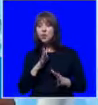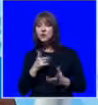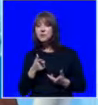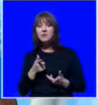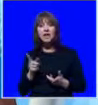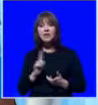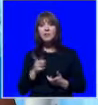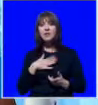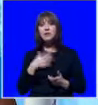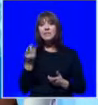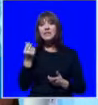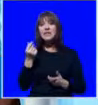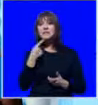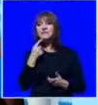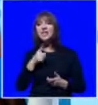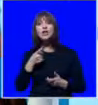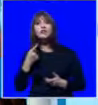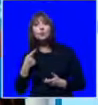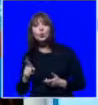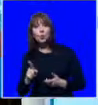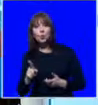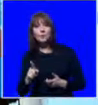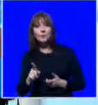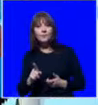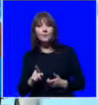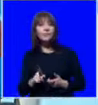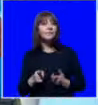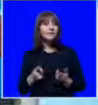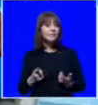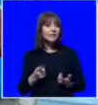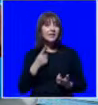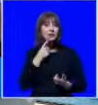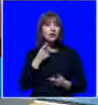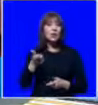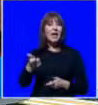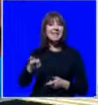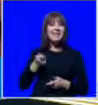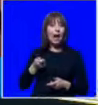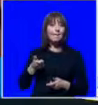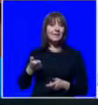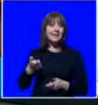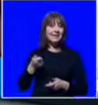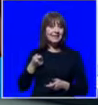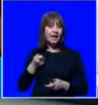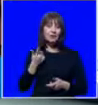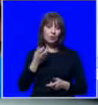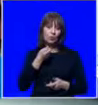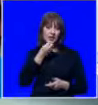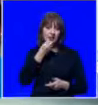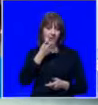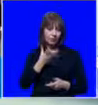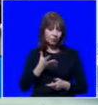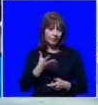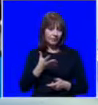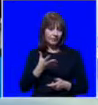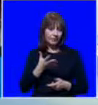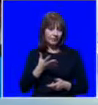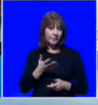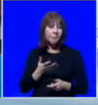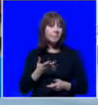нещо. Защото и тегленето на заеми, както известно, се случва в рамките на определени